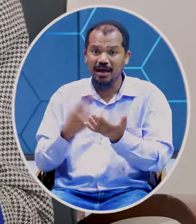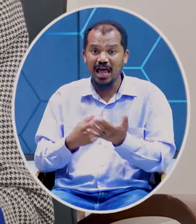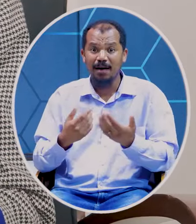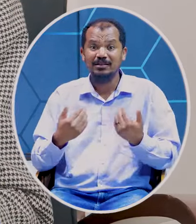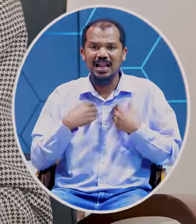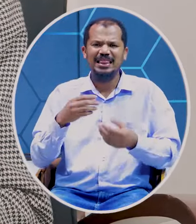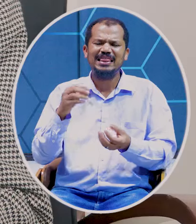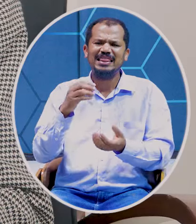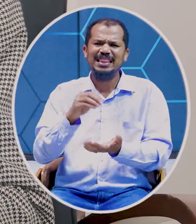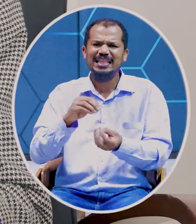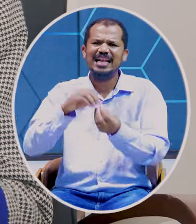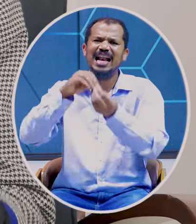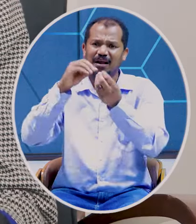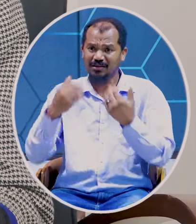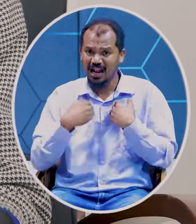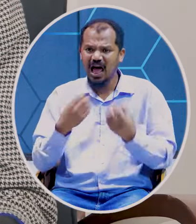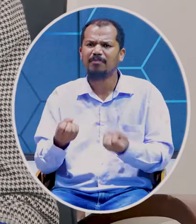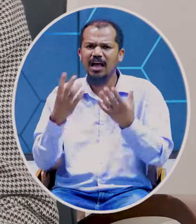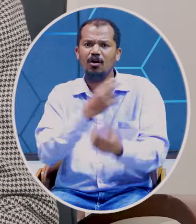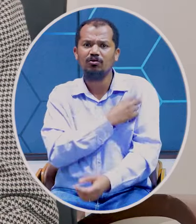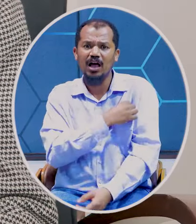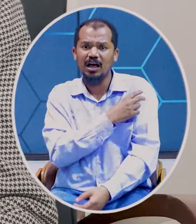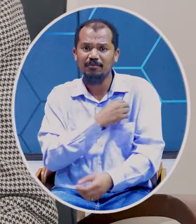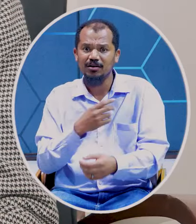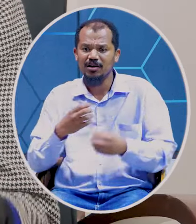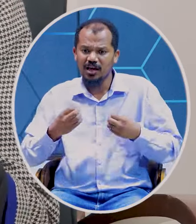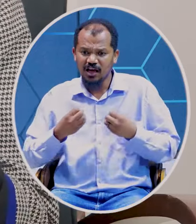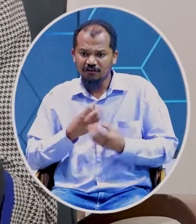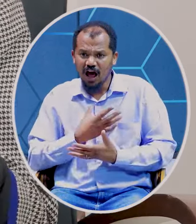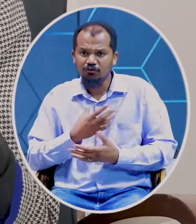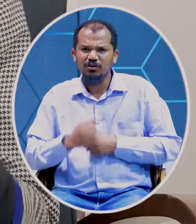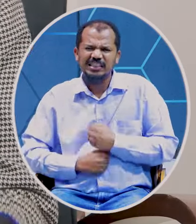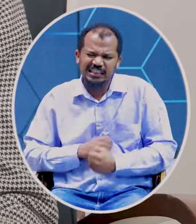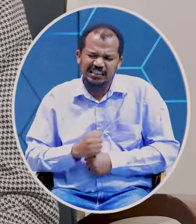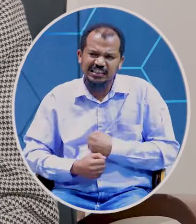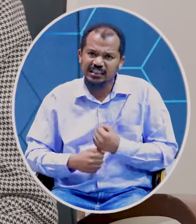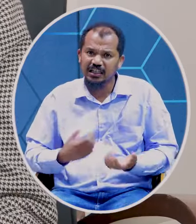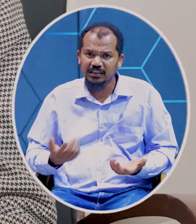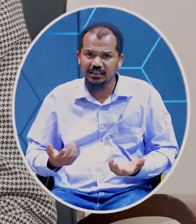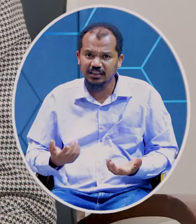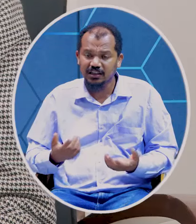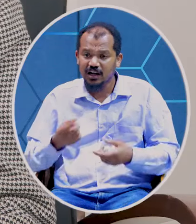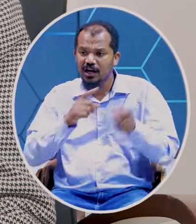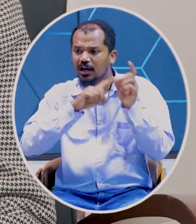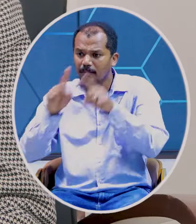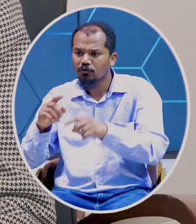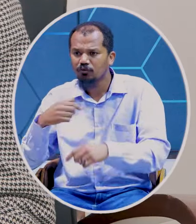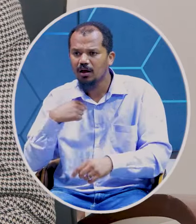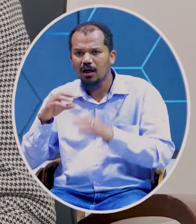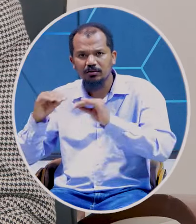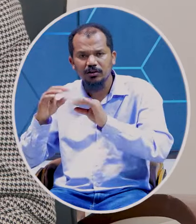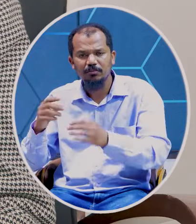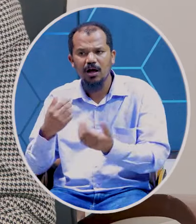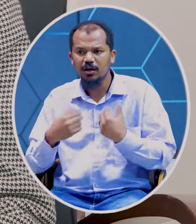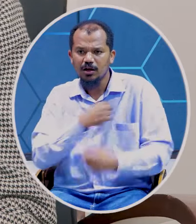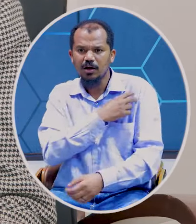ያ ስላለ ተደራራቢ ነገር ስላለ አብዛኛው ታካሚ ደረጃው ጨምሮ ነው የሚመጣው ከፍርሃቱና ከጭንቀቱ ባሻገር። ከመጡ በኋላ ግን